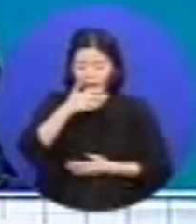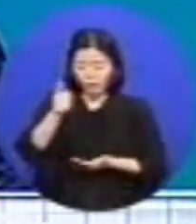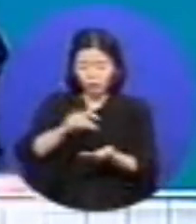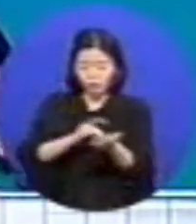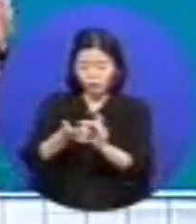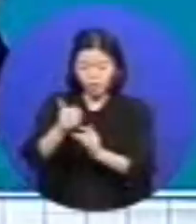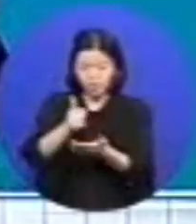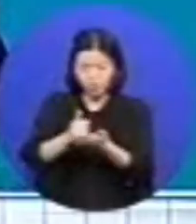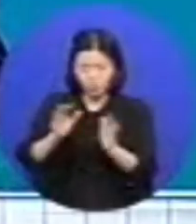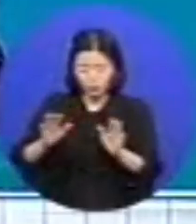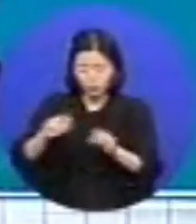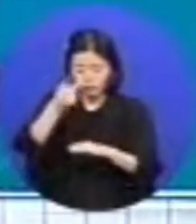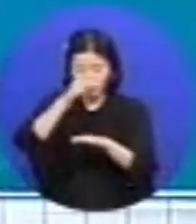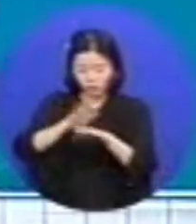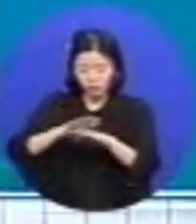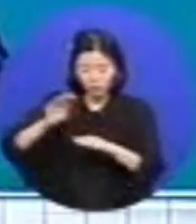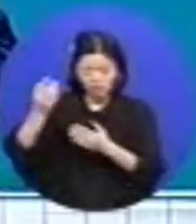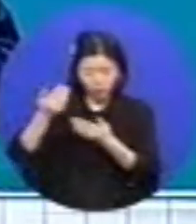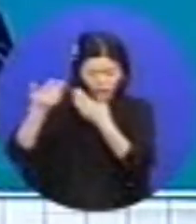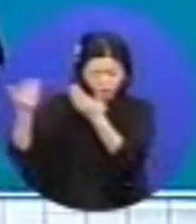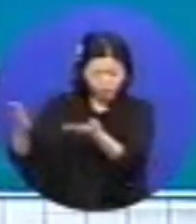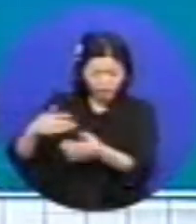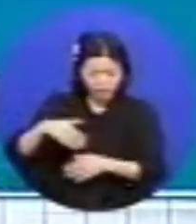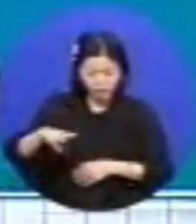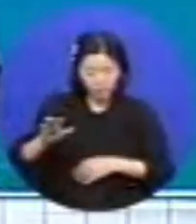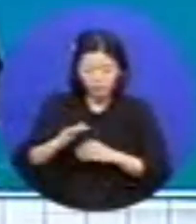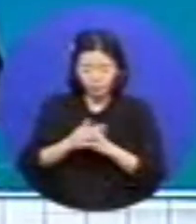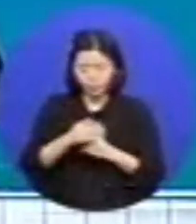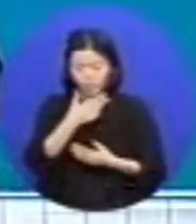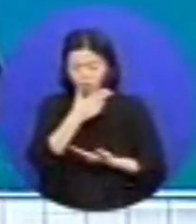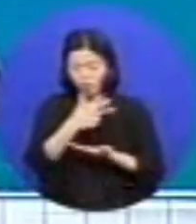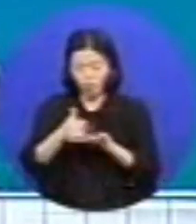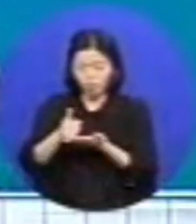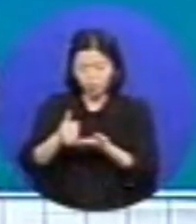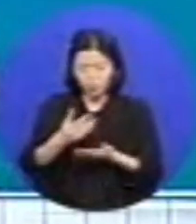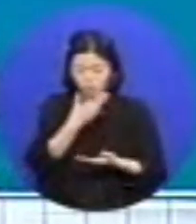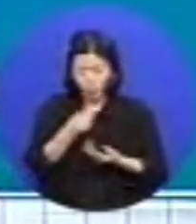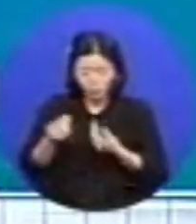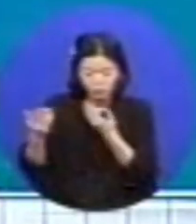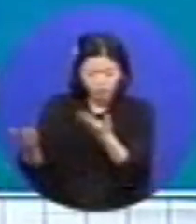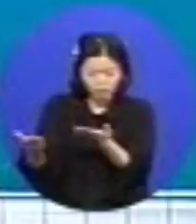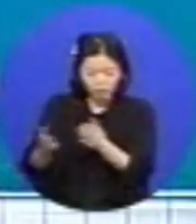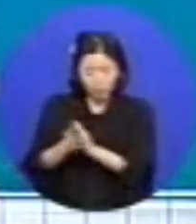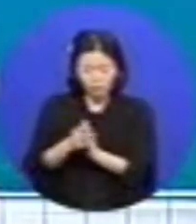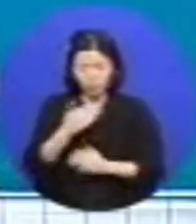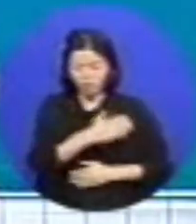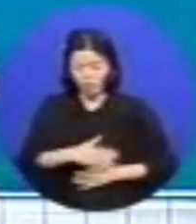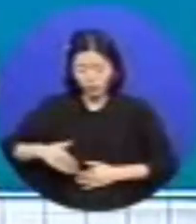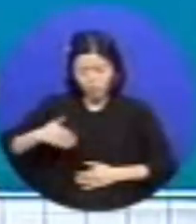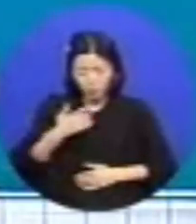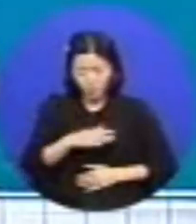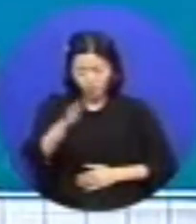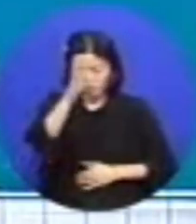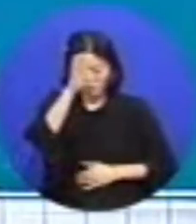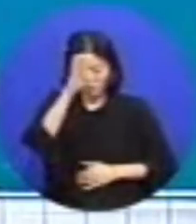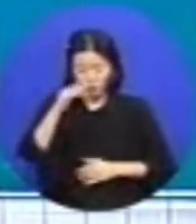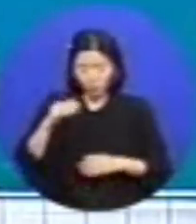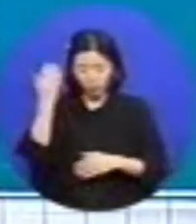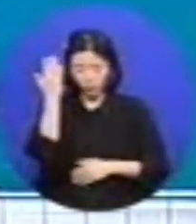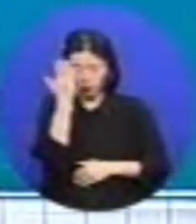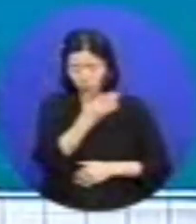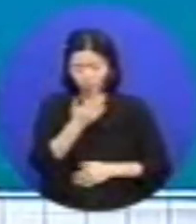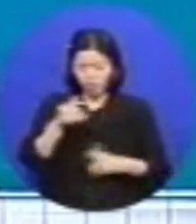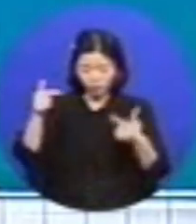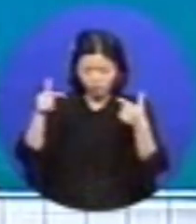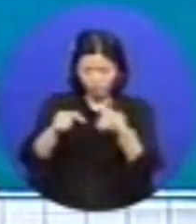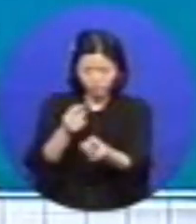예수님, 오늘도 예배드리고 돌아가는 성도들을 주님이 축복해 주시되 가난의 육신의 병들을 깨끗하게